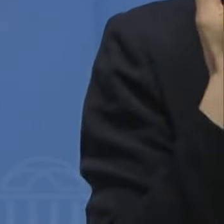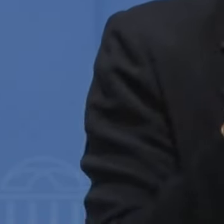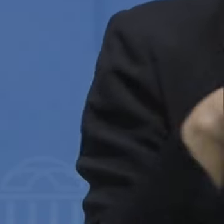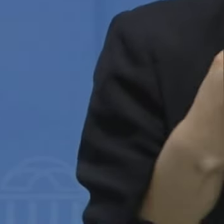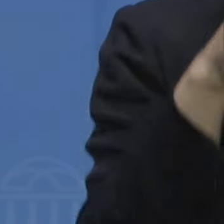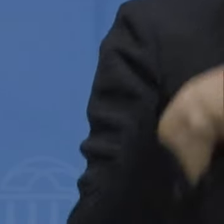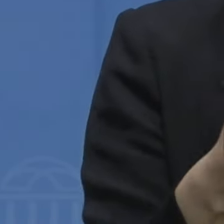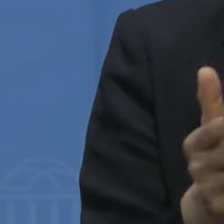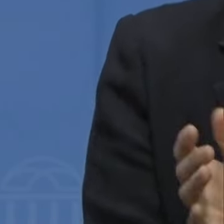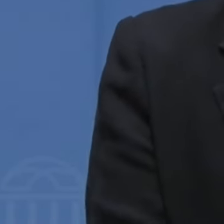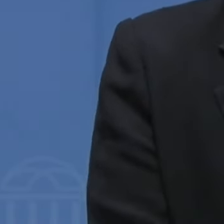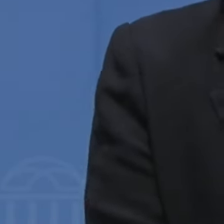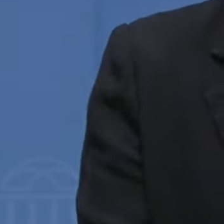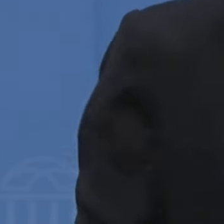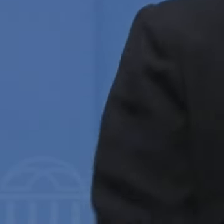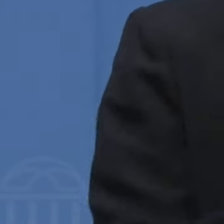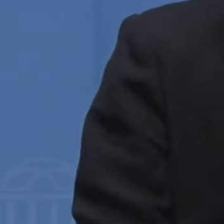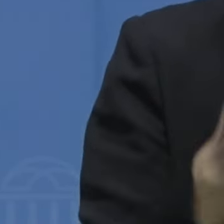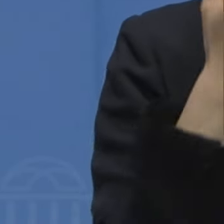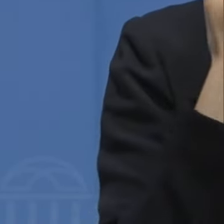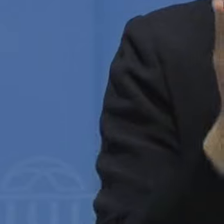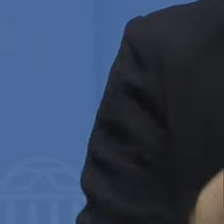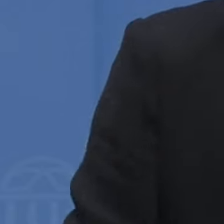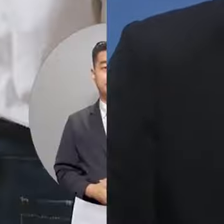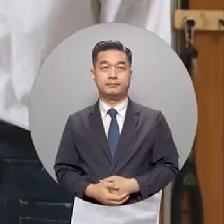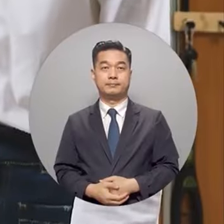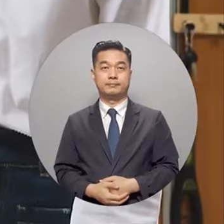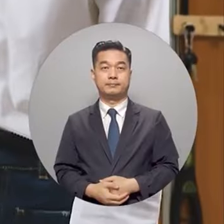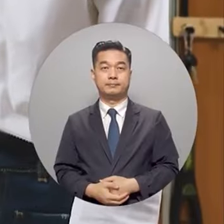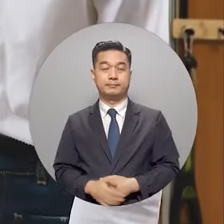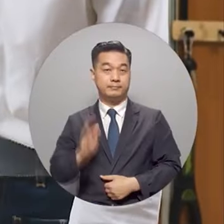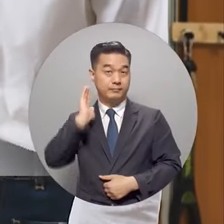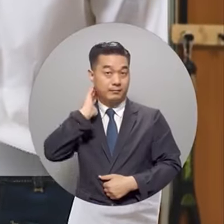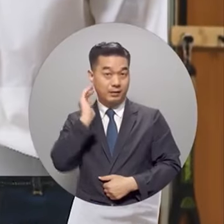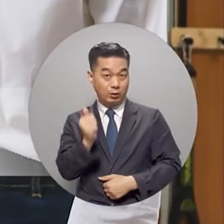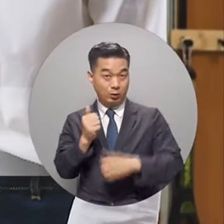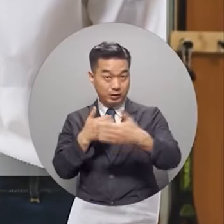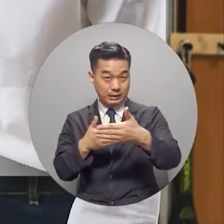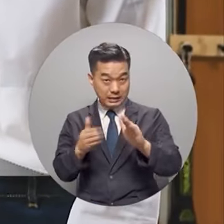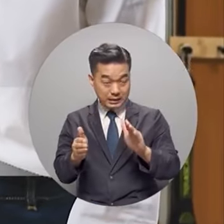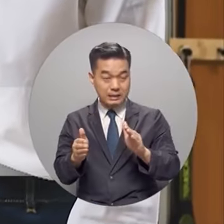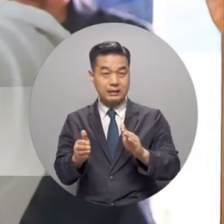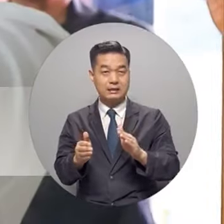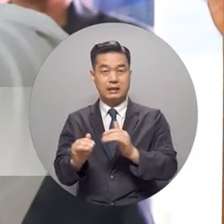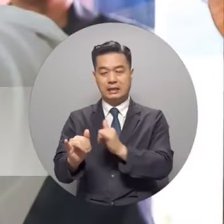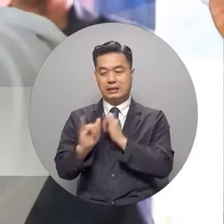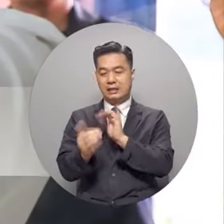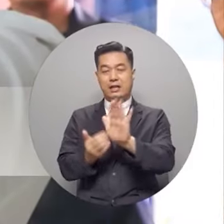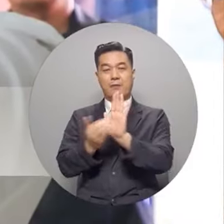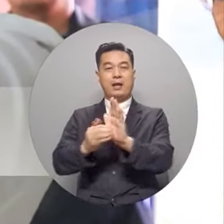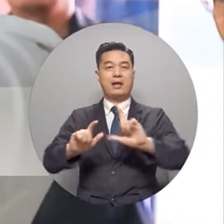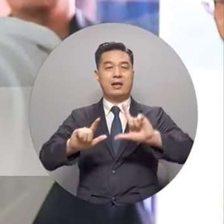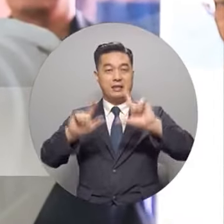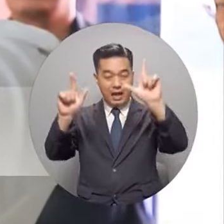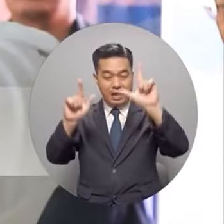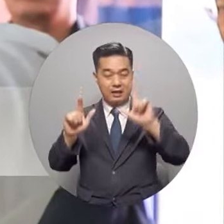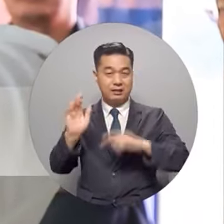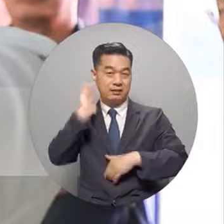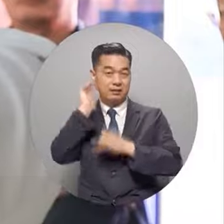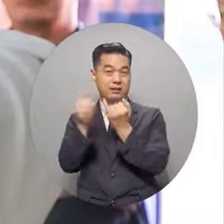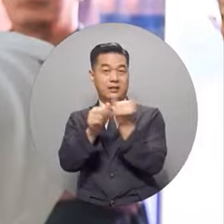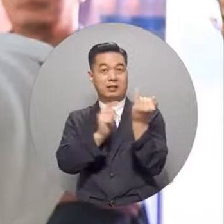조국 혁신 당이 약속드리겠습니다 대통령실이 세계 자살 예방 인하를 맞아 공개한 김건희 여사의